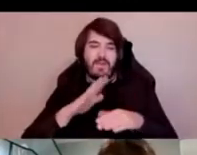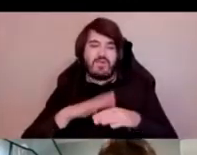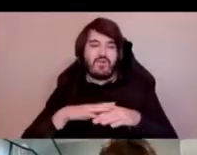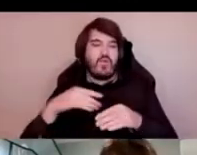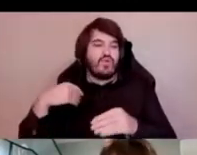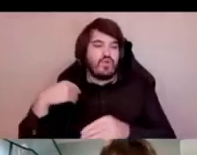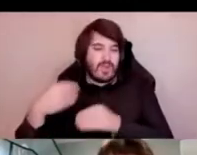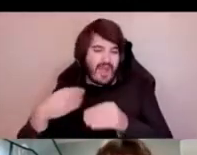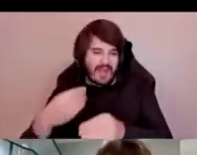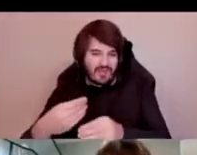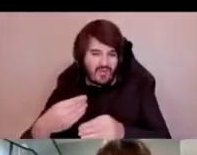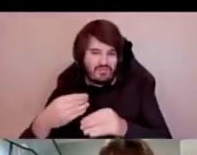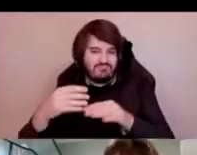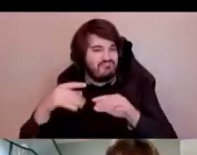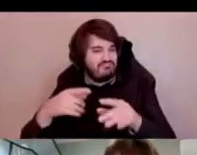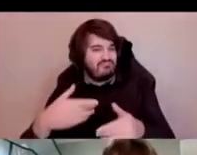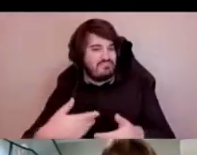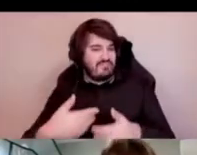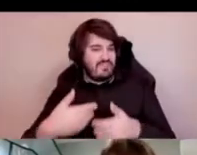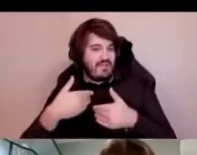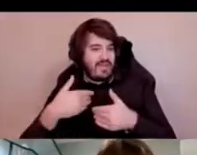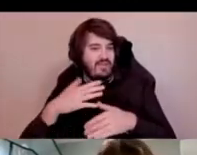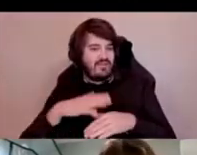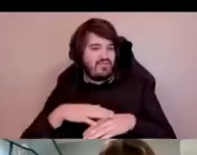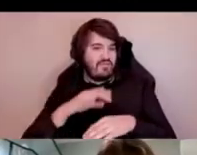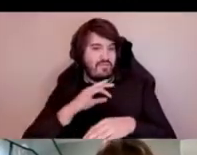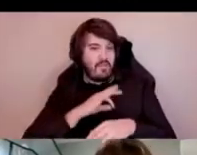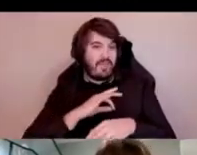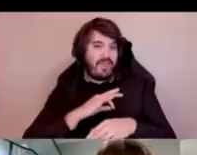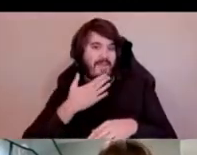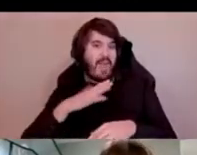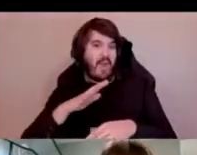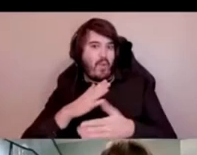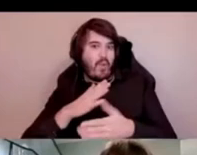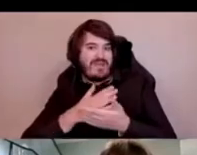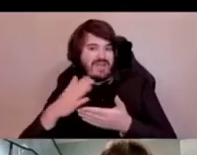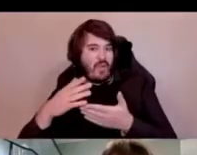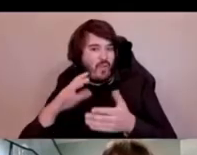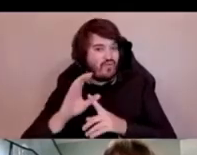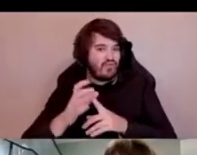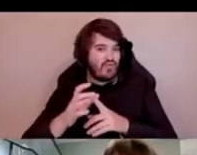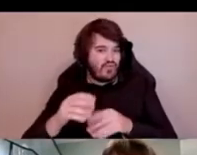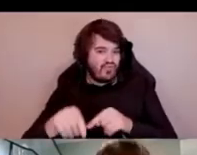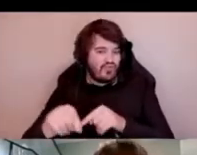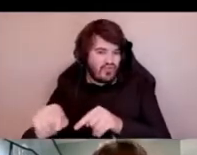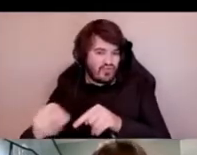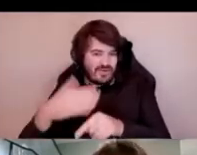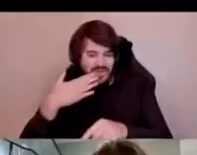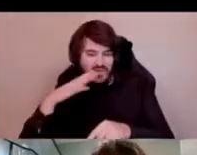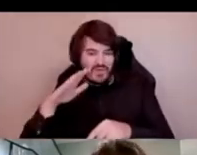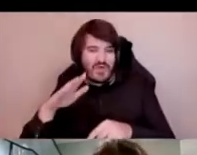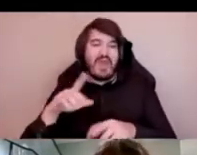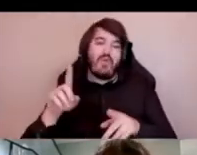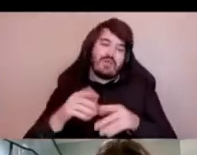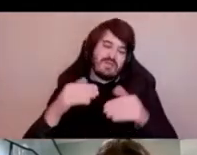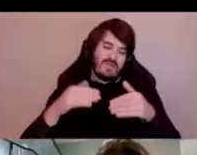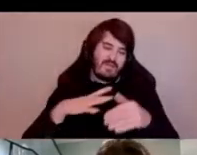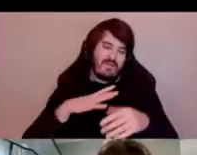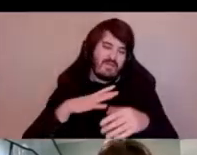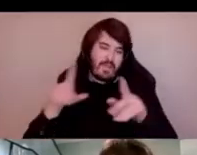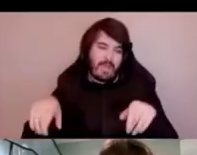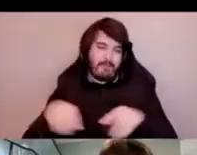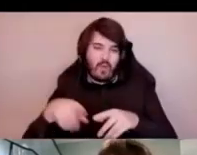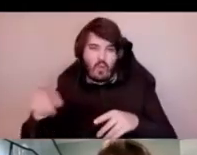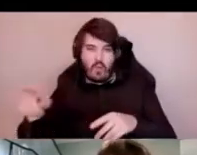générations qui vont nous aider à profiter de la saison de culture. Puis, il va y avoir des tableaux assignés à ces deux